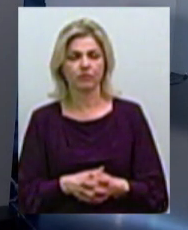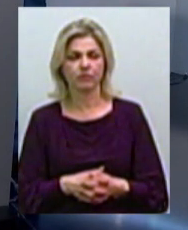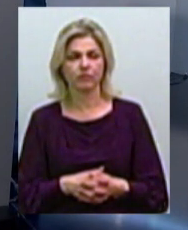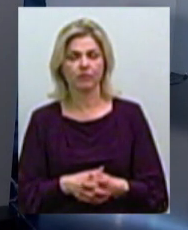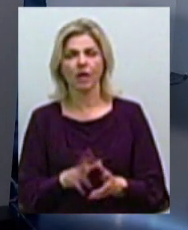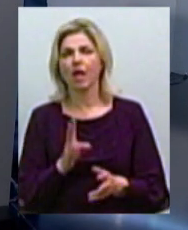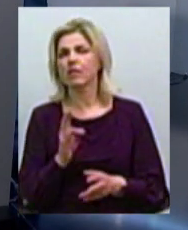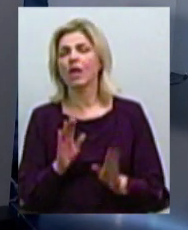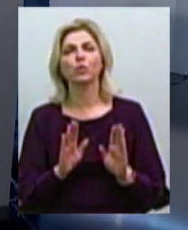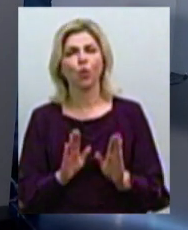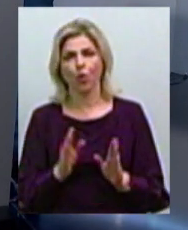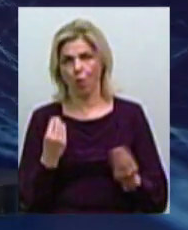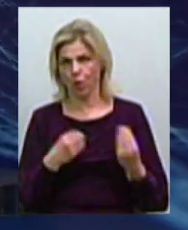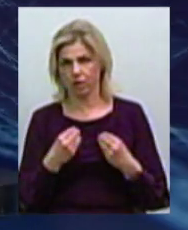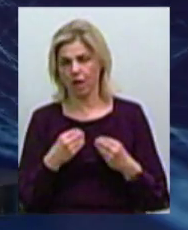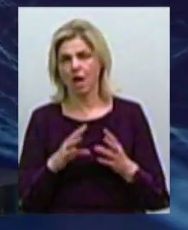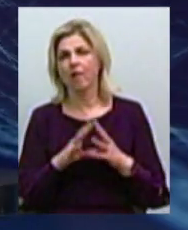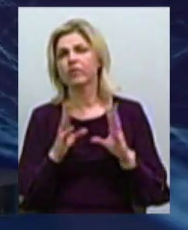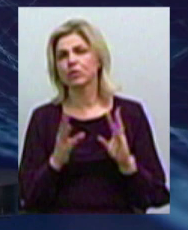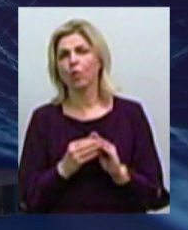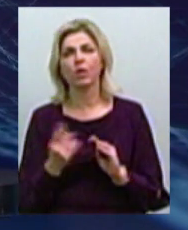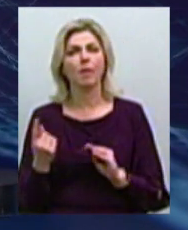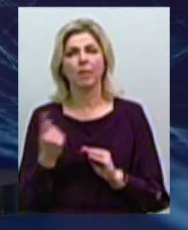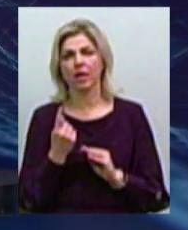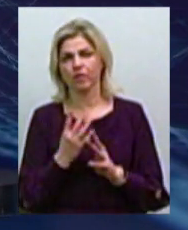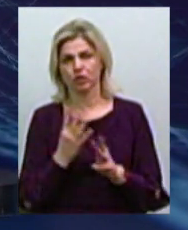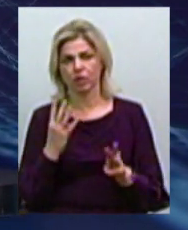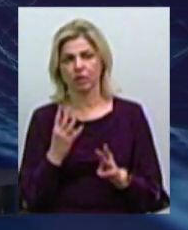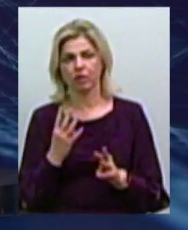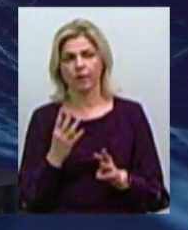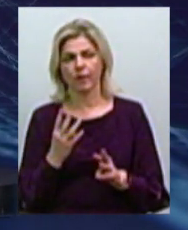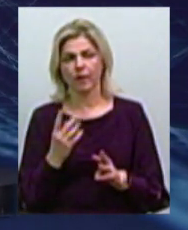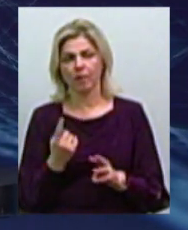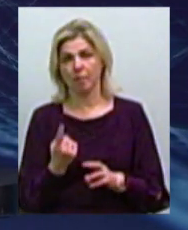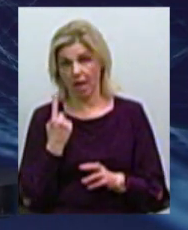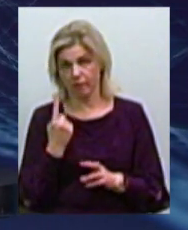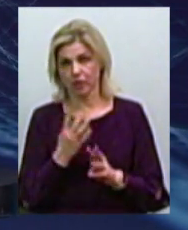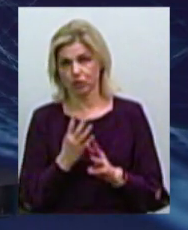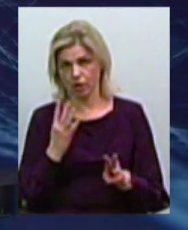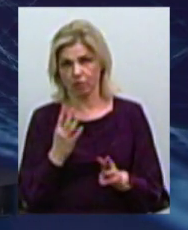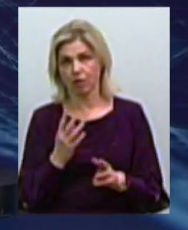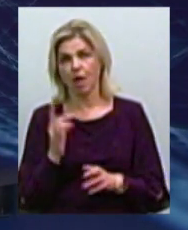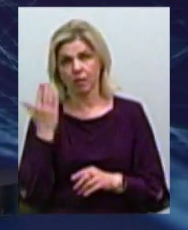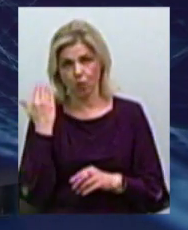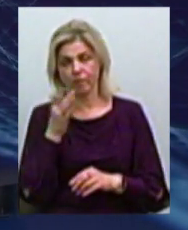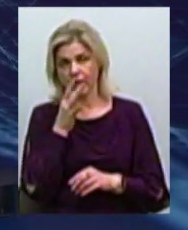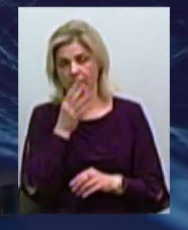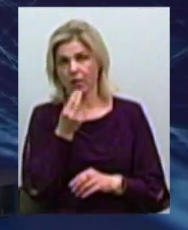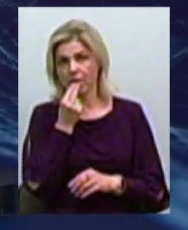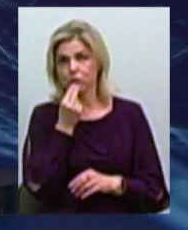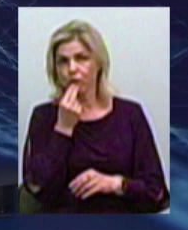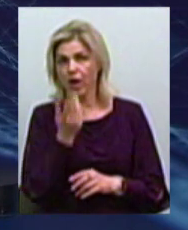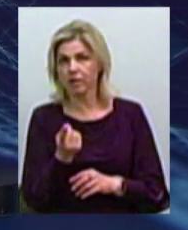лише одягу, взагалі, починаючи від... А в першу чергу чого потребували? Чого? В першу чергу? Так. Ну, на той момент продукти